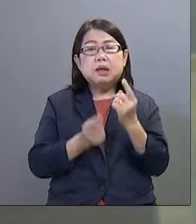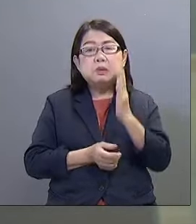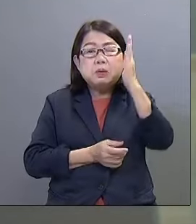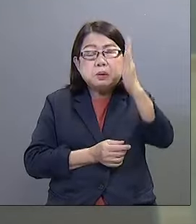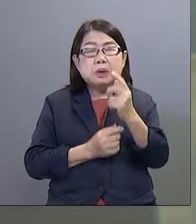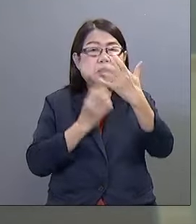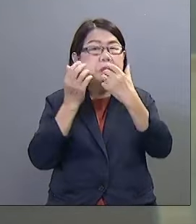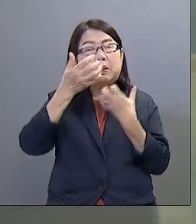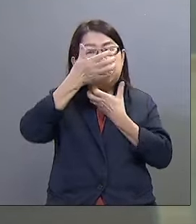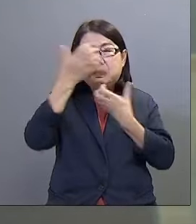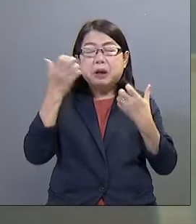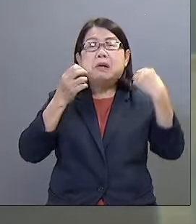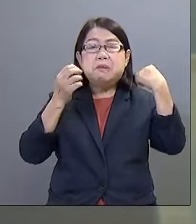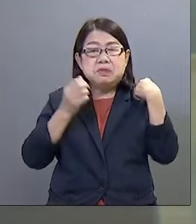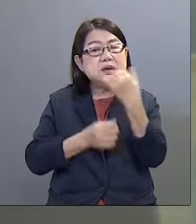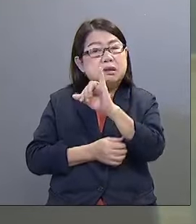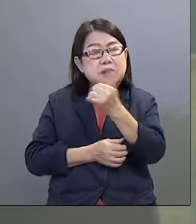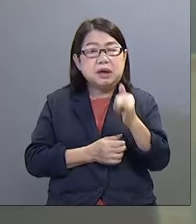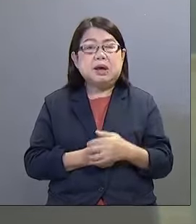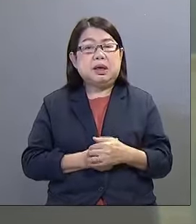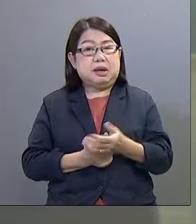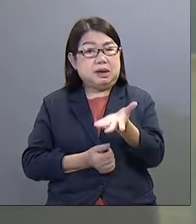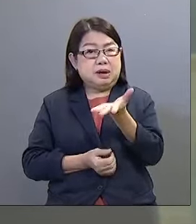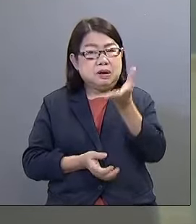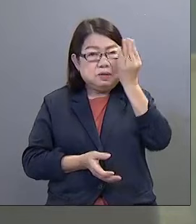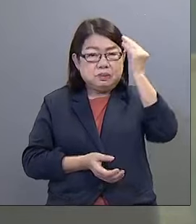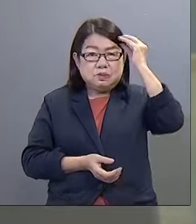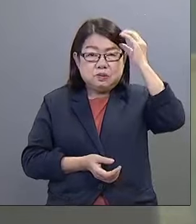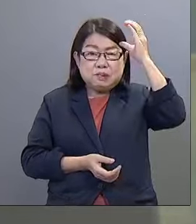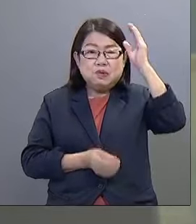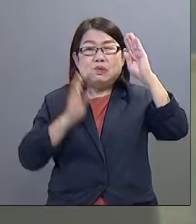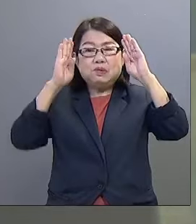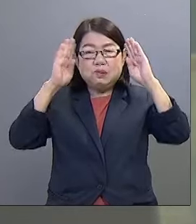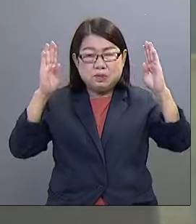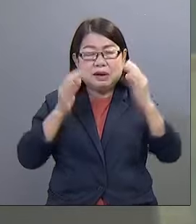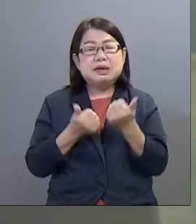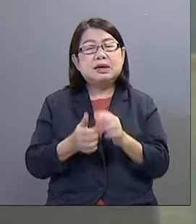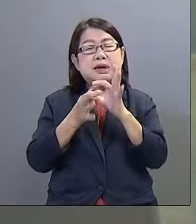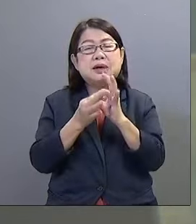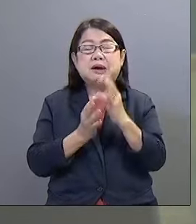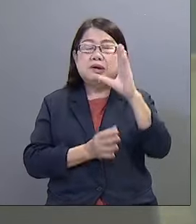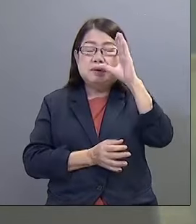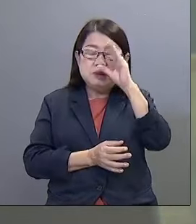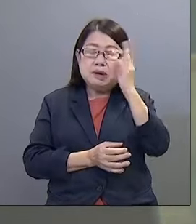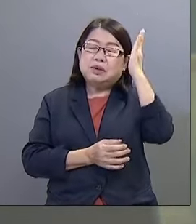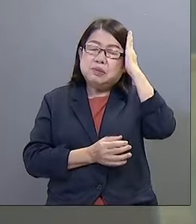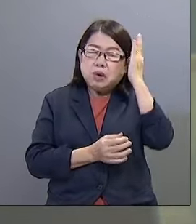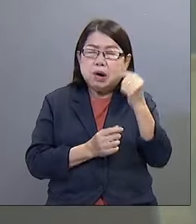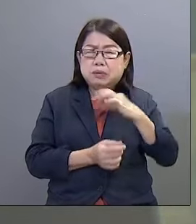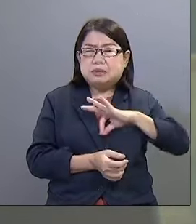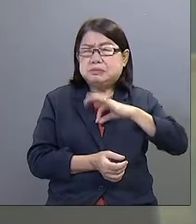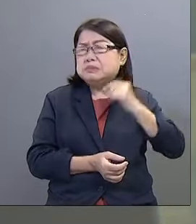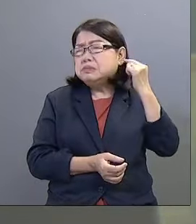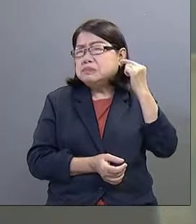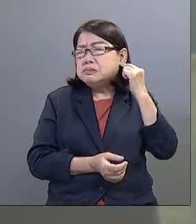บี้โอผิดรูปเลยก็เป็ได้ค่ะจวงคณผชมมารู้ทันกัได้กหน่อยนะคะกบภาวะการนอนกัดฟันนี้นะคะรมพคยกัเรา